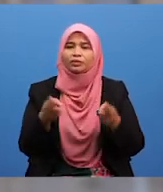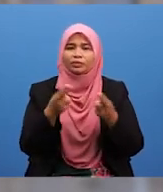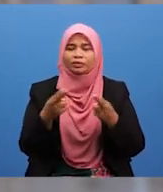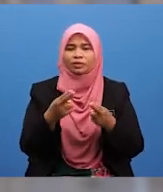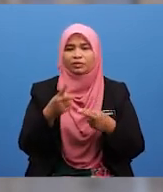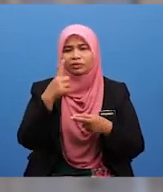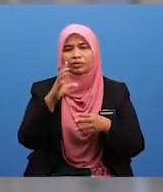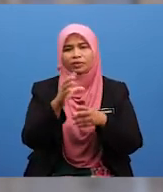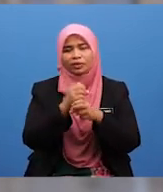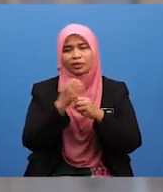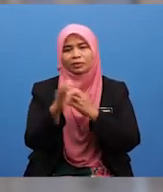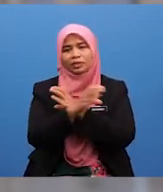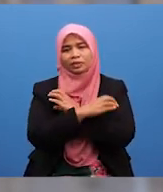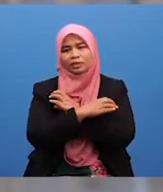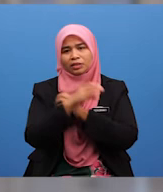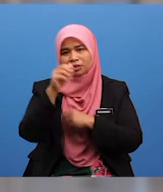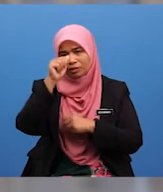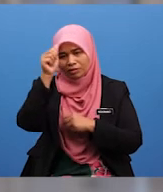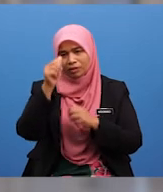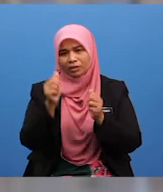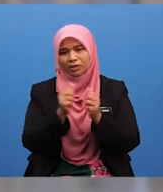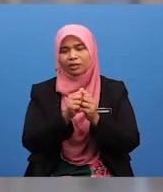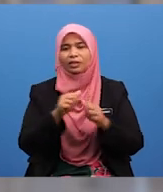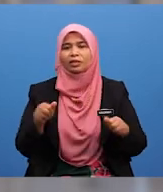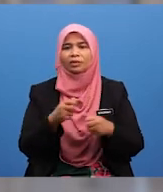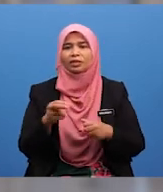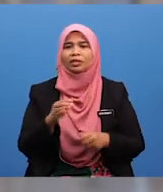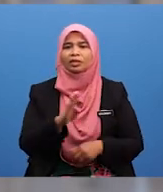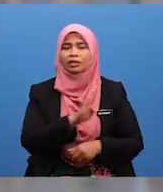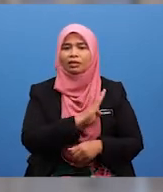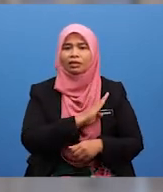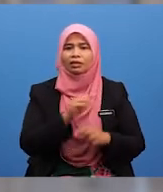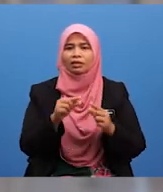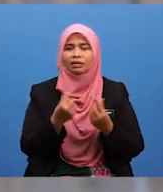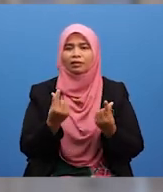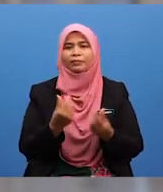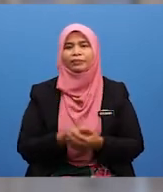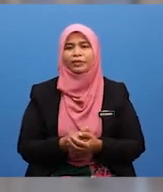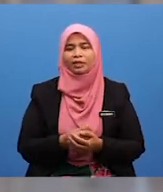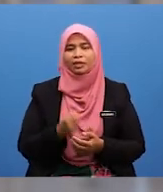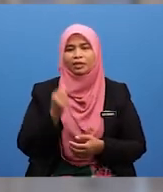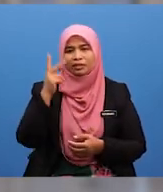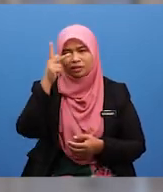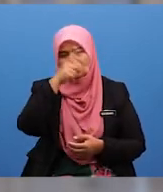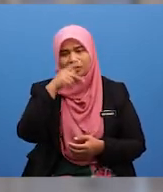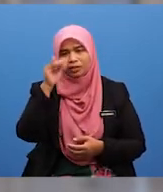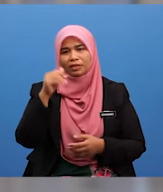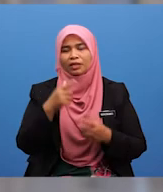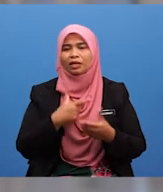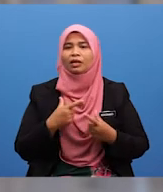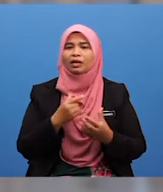Berusahalah meraih cinta Allah dengan mengamalkan adab Al-Quran. Akhlak yang lahir dari iman yang